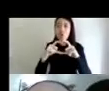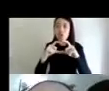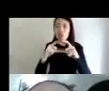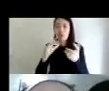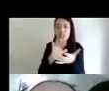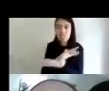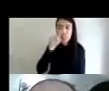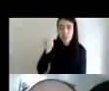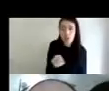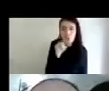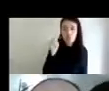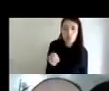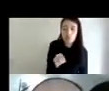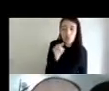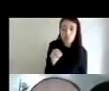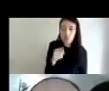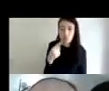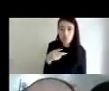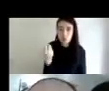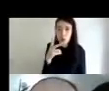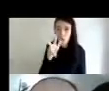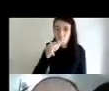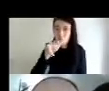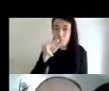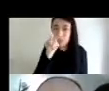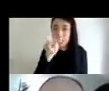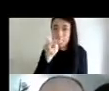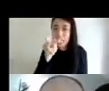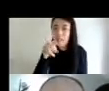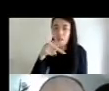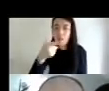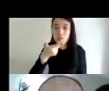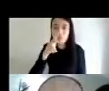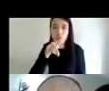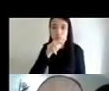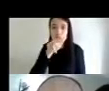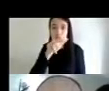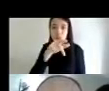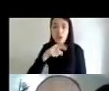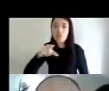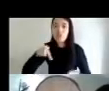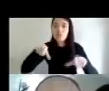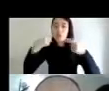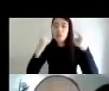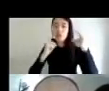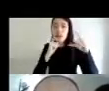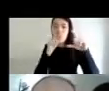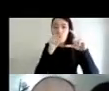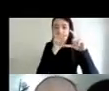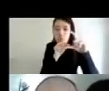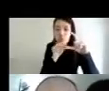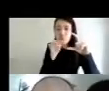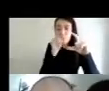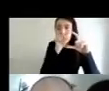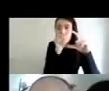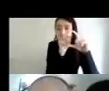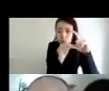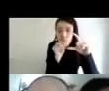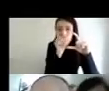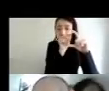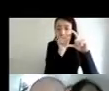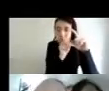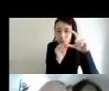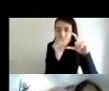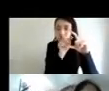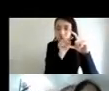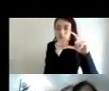家睇。咁大家咧會見到呢個樹上面咧有一圈一圈嘅年輪嘅。咁